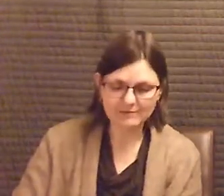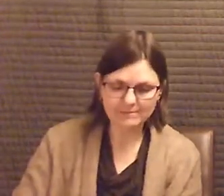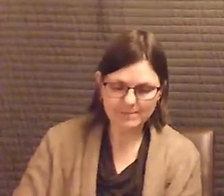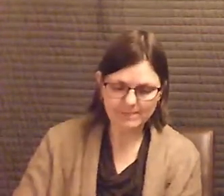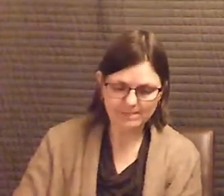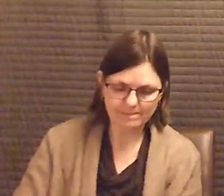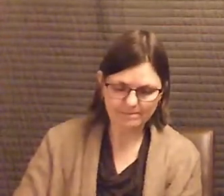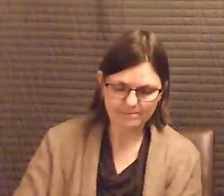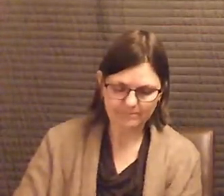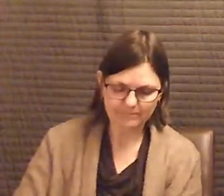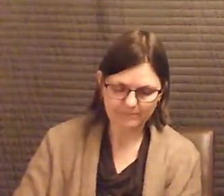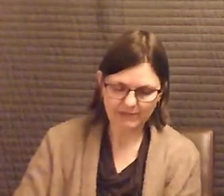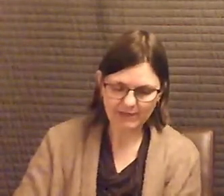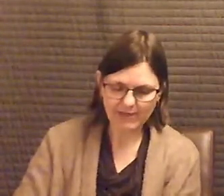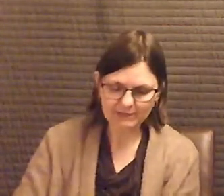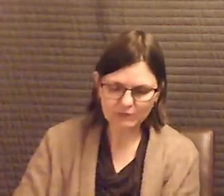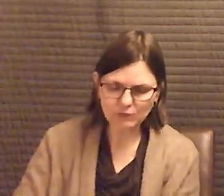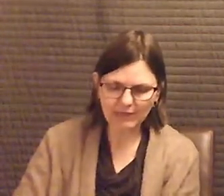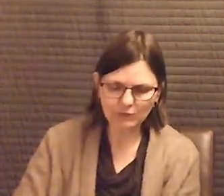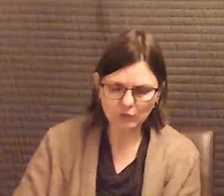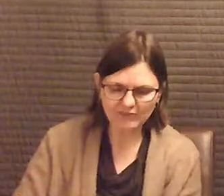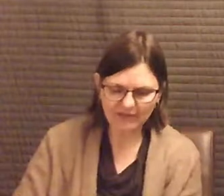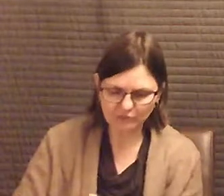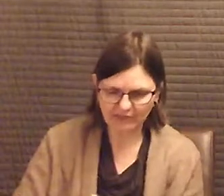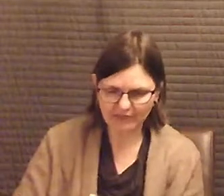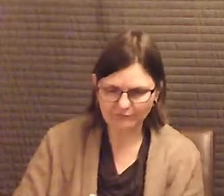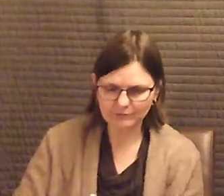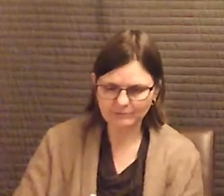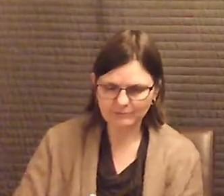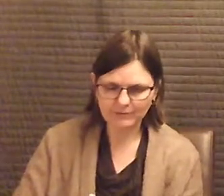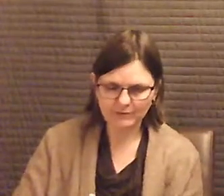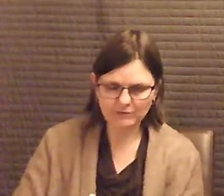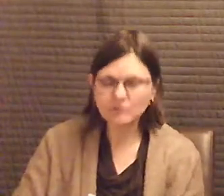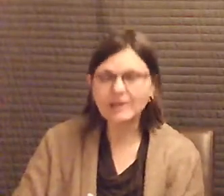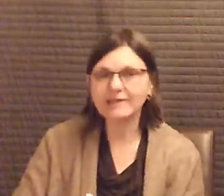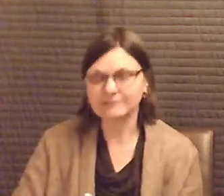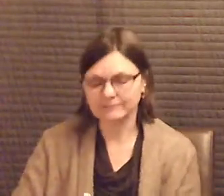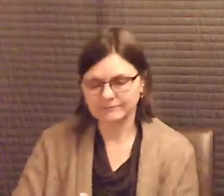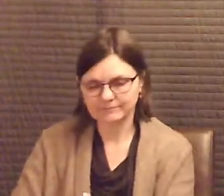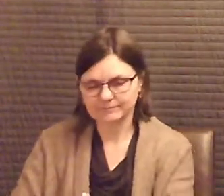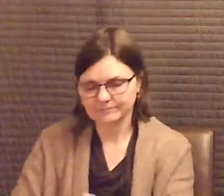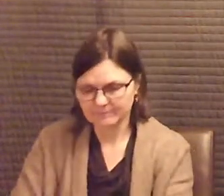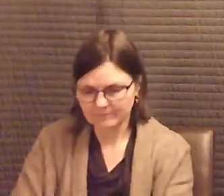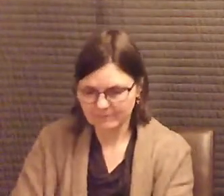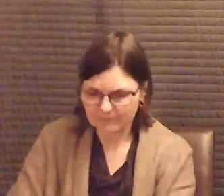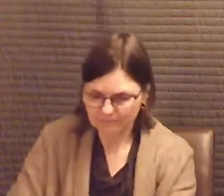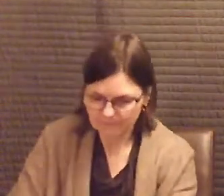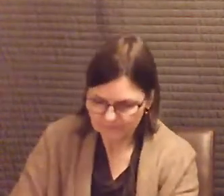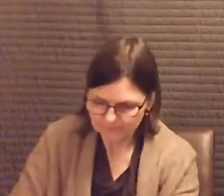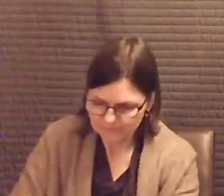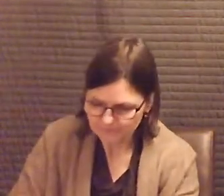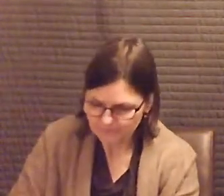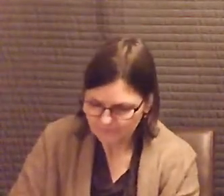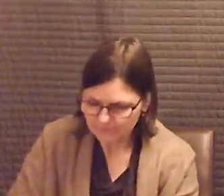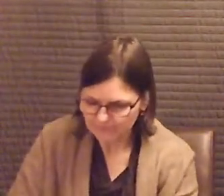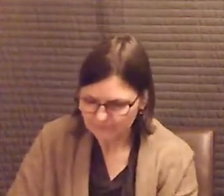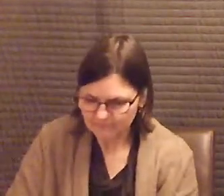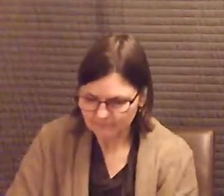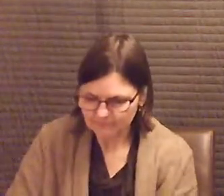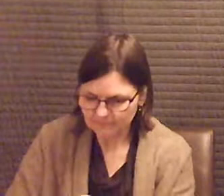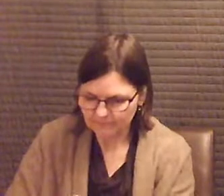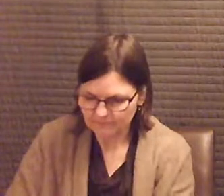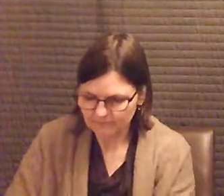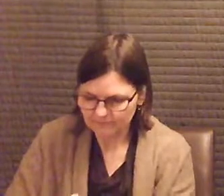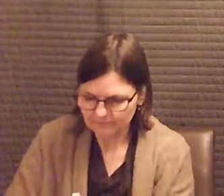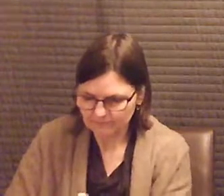7 dat die chinanet ik ga er nu geen onderwijs ook rozerie gewoon lezen voor de heel serieus de maskers en de